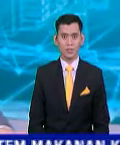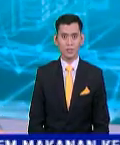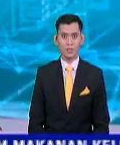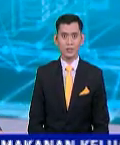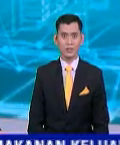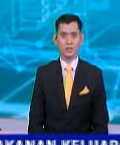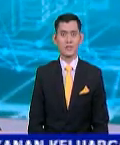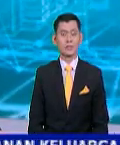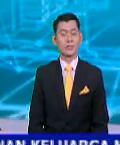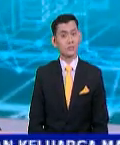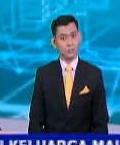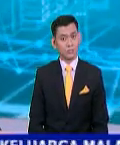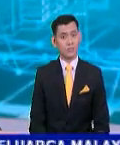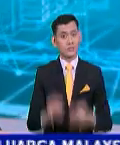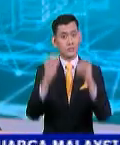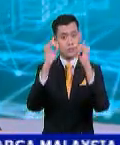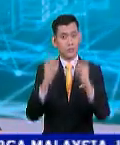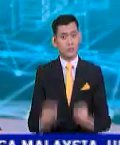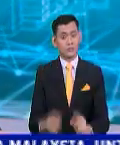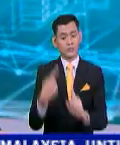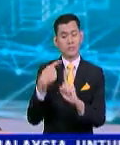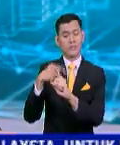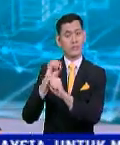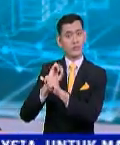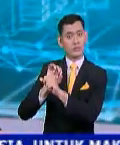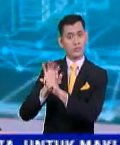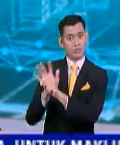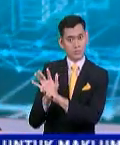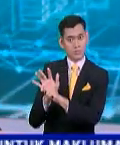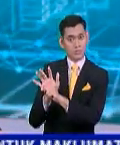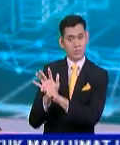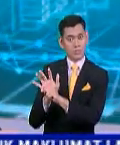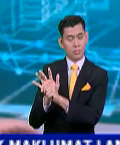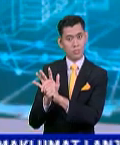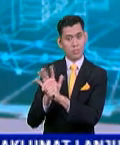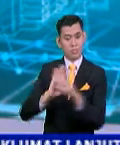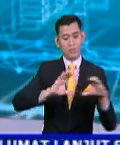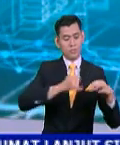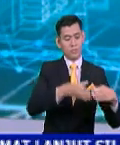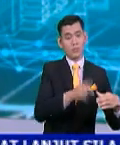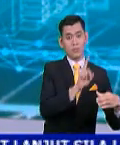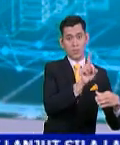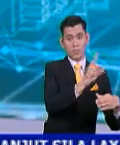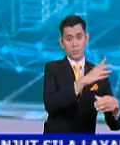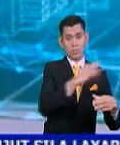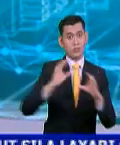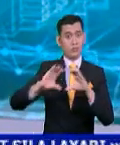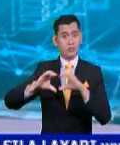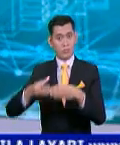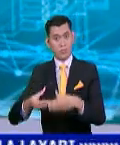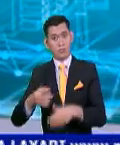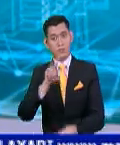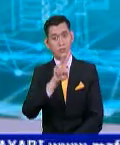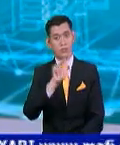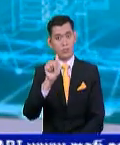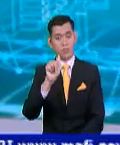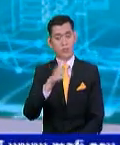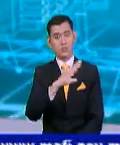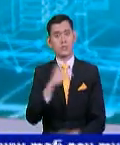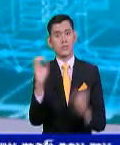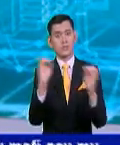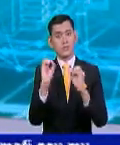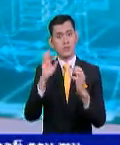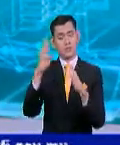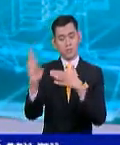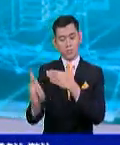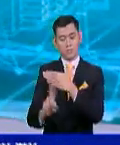Dalam perkembangan berkaitan, individu positif COVID-19 dalam kategori 1 dan 2A serta tidak